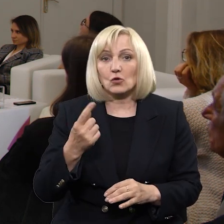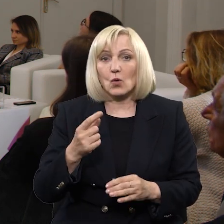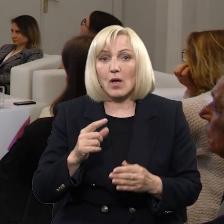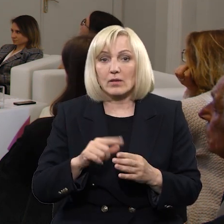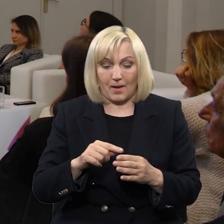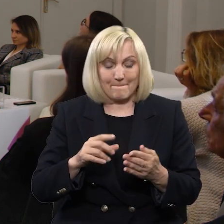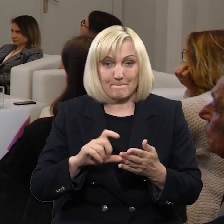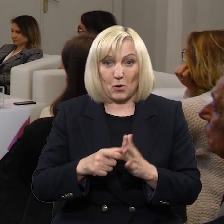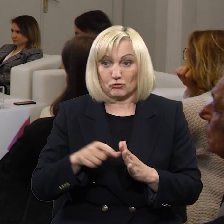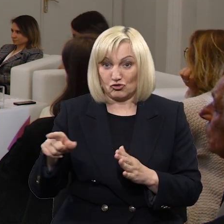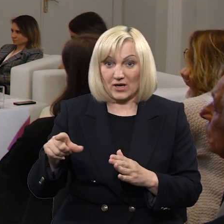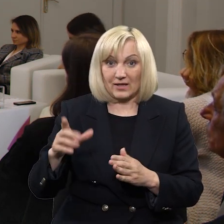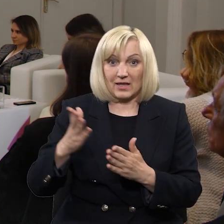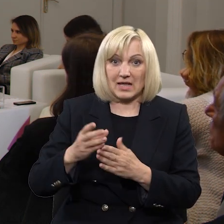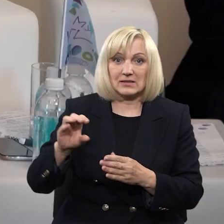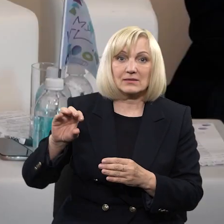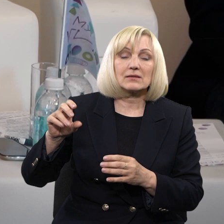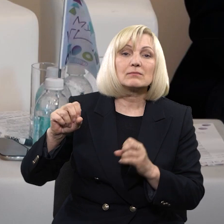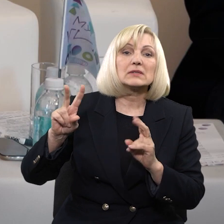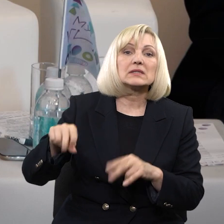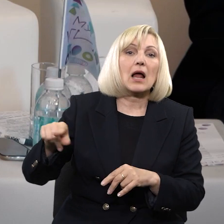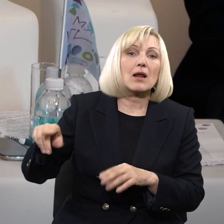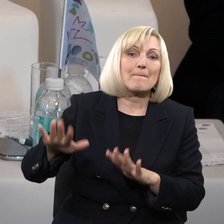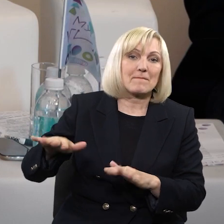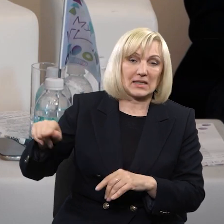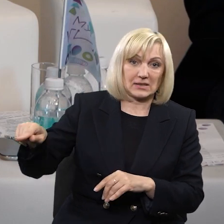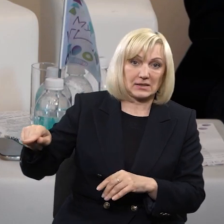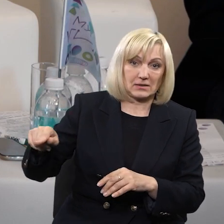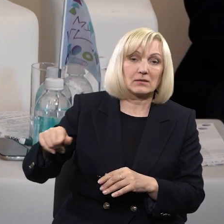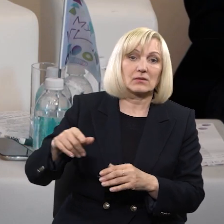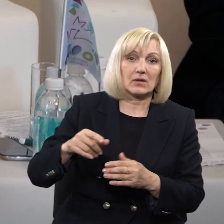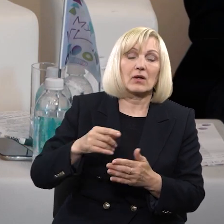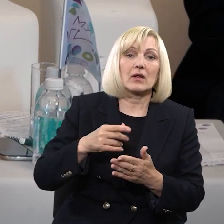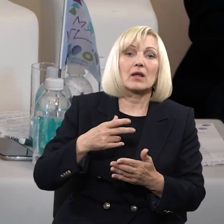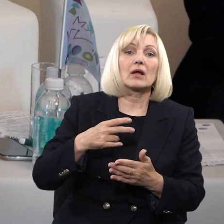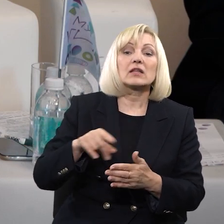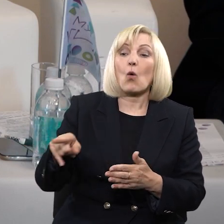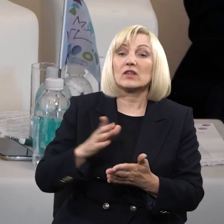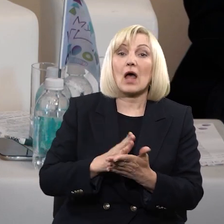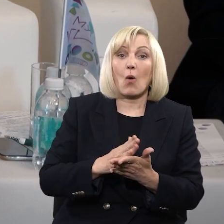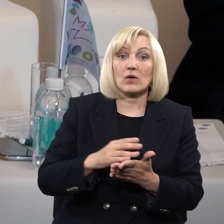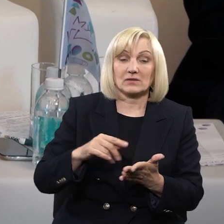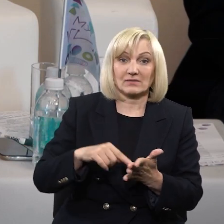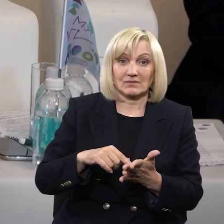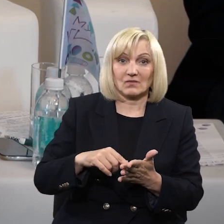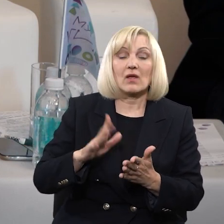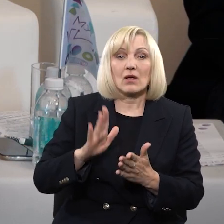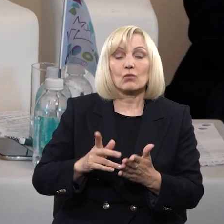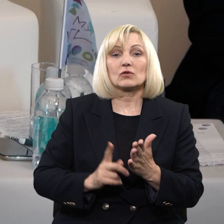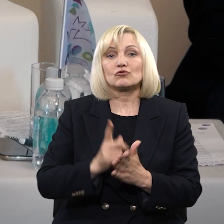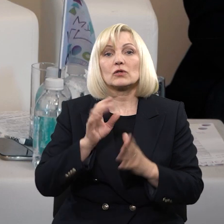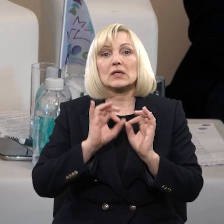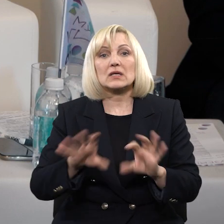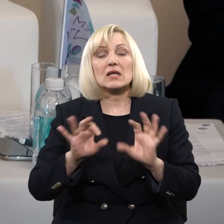единственной метке в каждом из помещений будет определяться местонахождение нашего гостя и будет запускаться